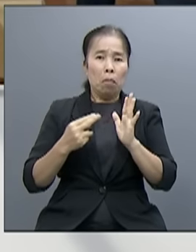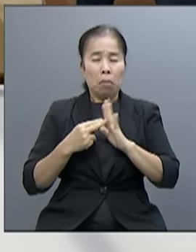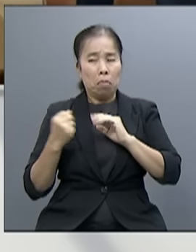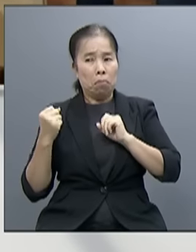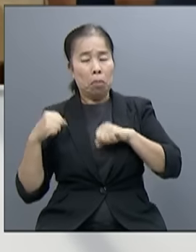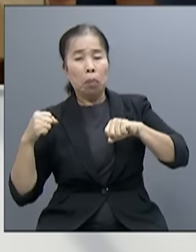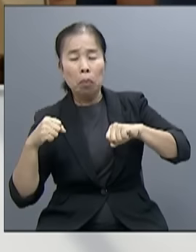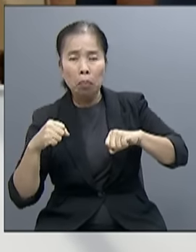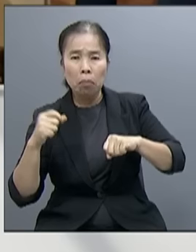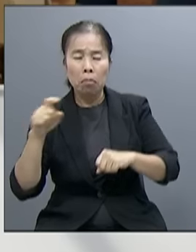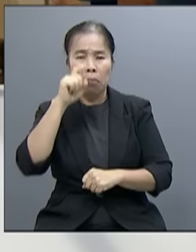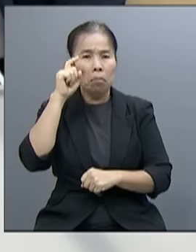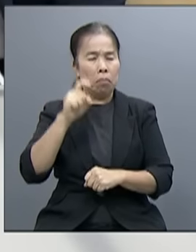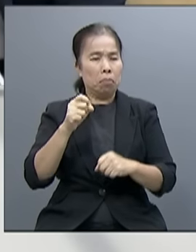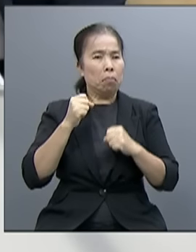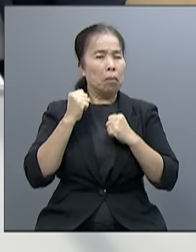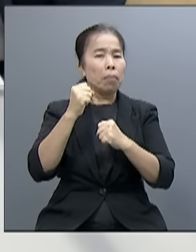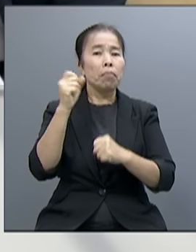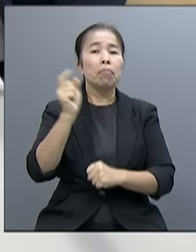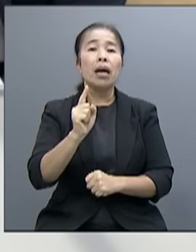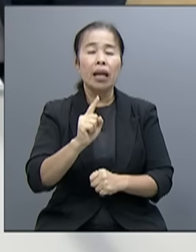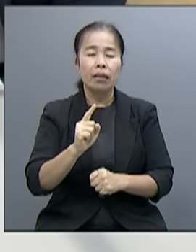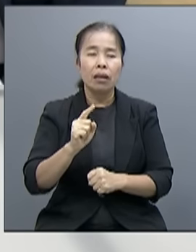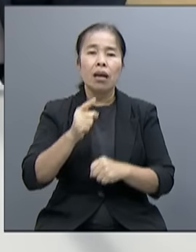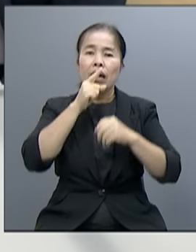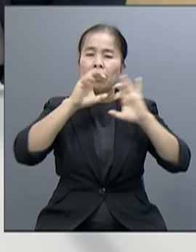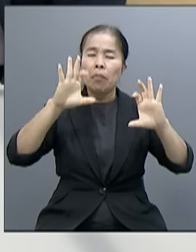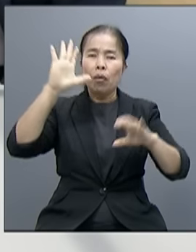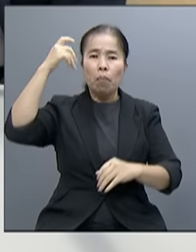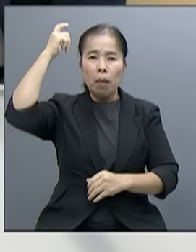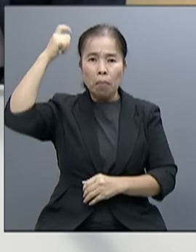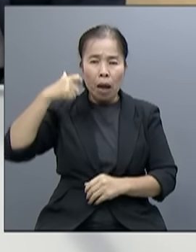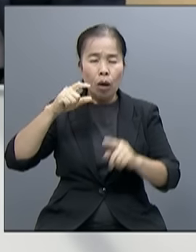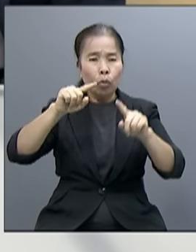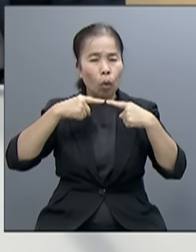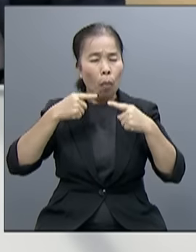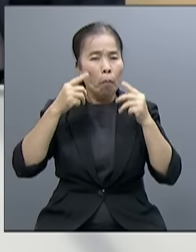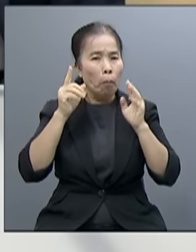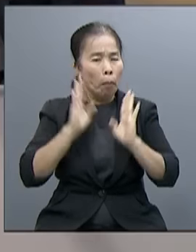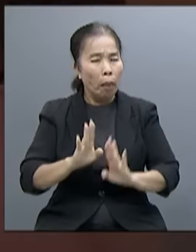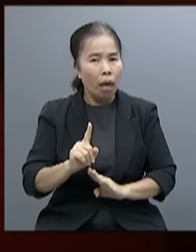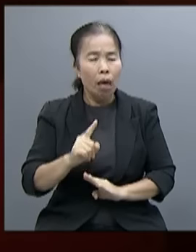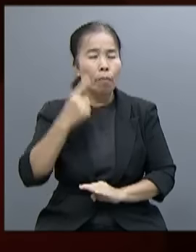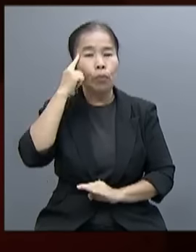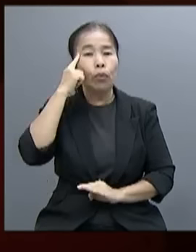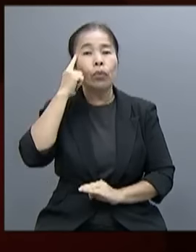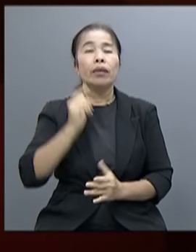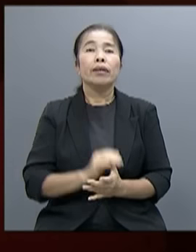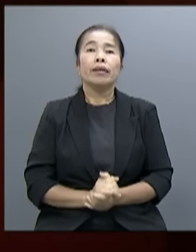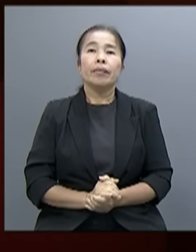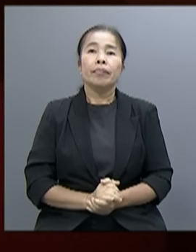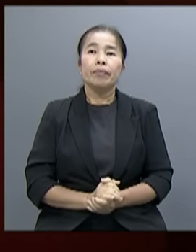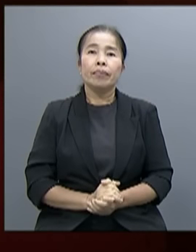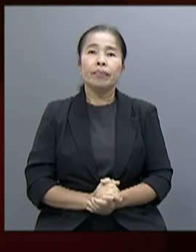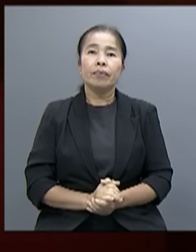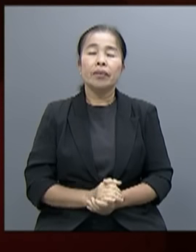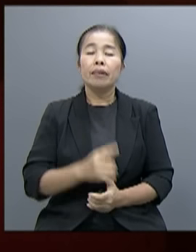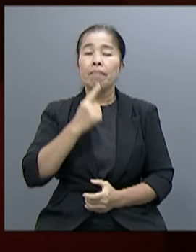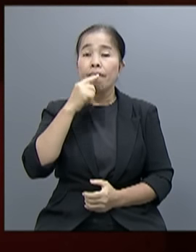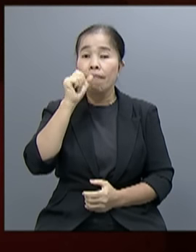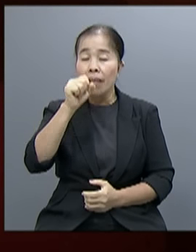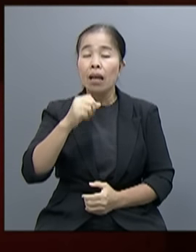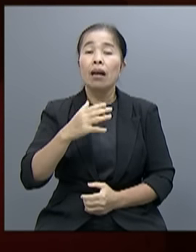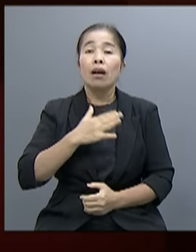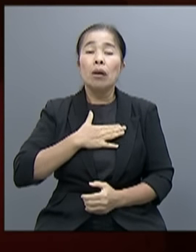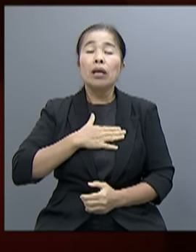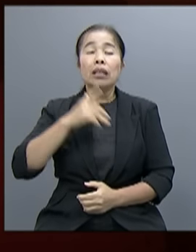พยายามอะไรด้วยหรือไม่แล้วทางรัฐบาลเมียนมาจะตอบรับแบบไหนกันค่ะ กันนะครับการ move on ของ